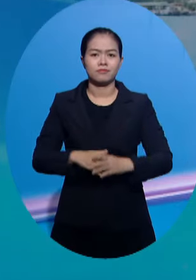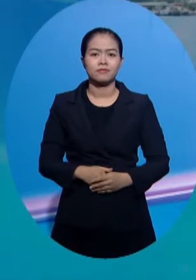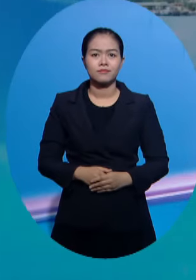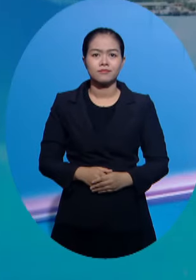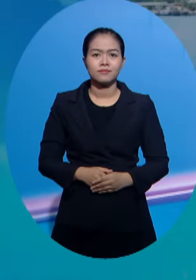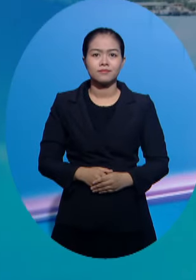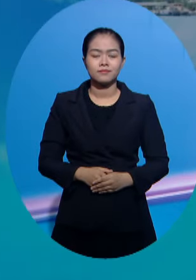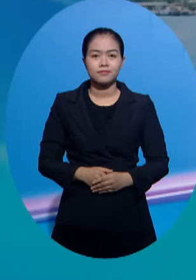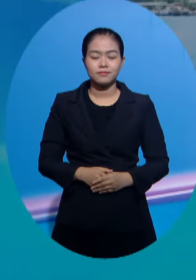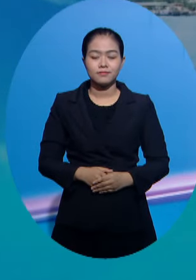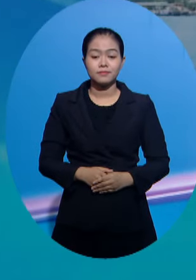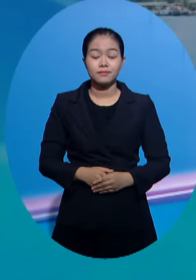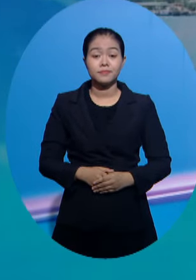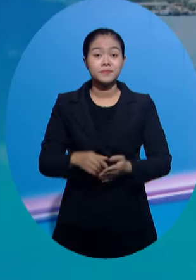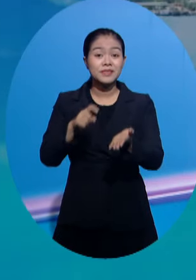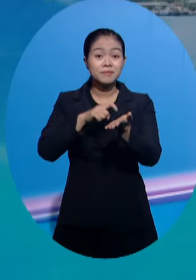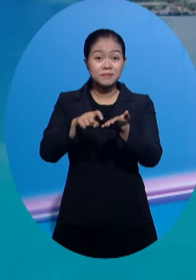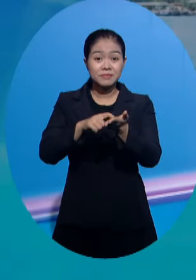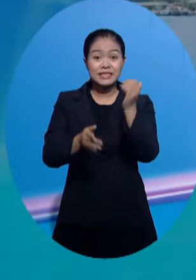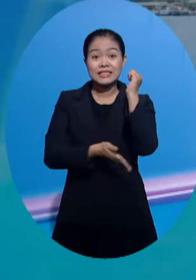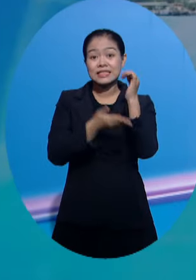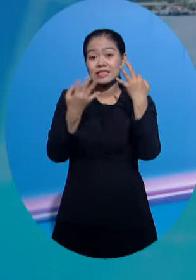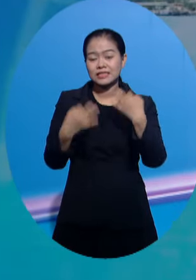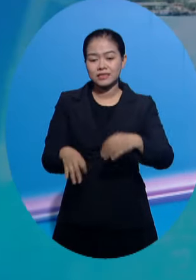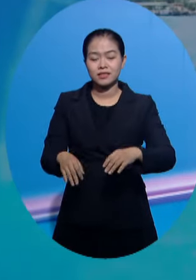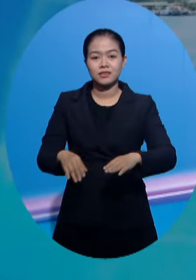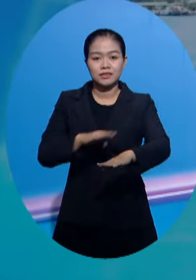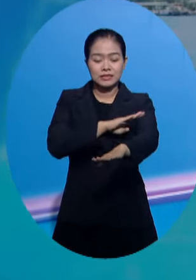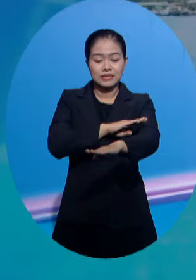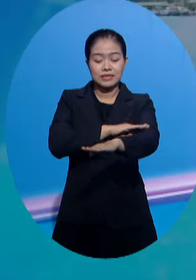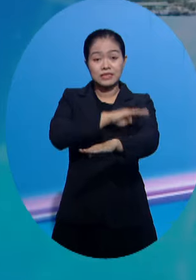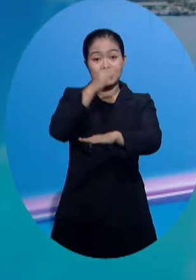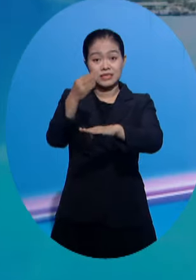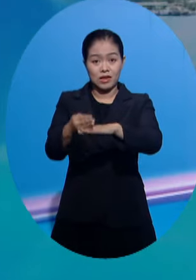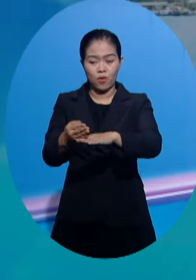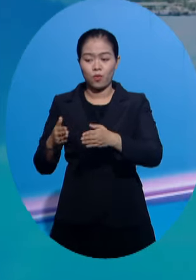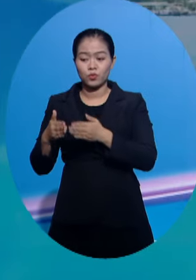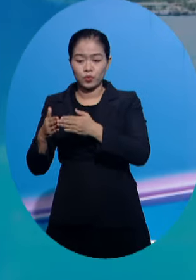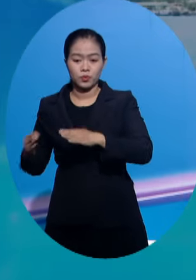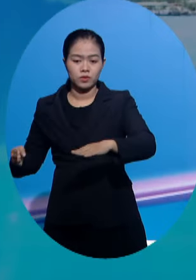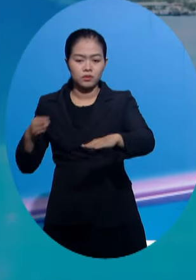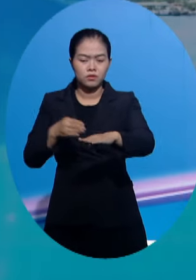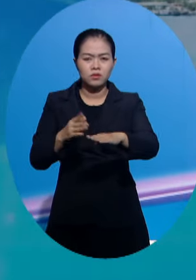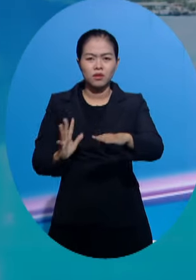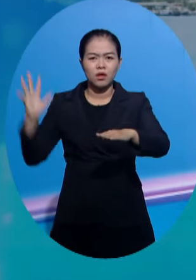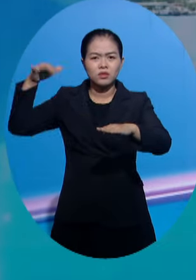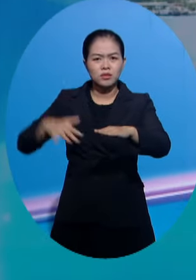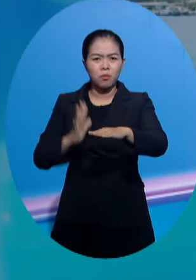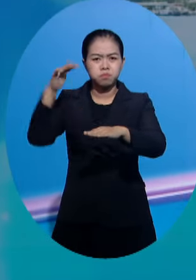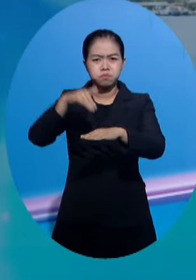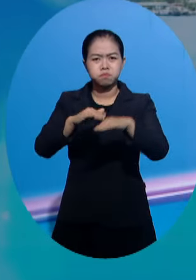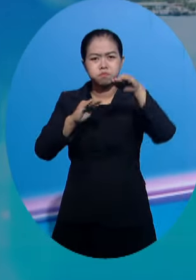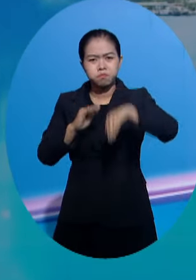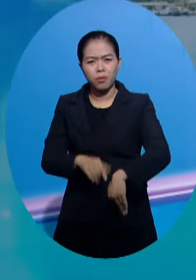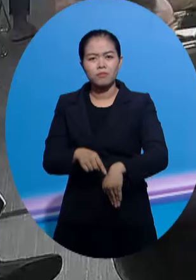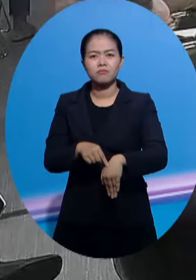cầu tàu do Mỹ xây dựng tại gaza đã bị sóng đánh vỡ và sẽ mất hơn một tuần để sửa chữa thông tin được Lầu năm gốc công bố vào ngày 28